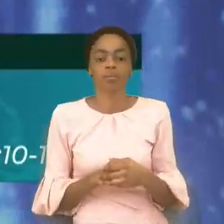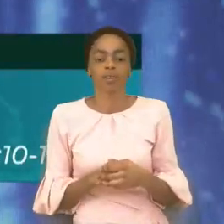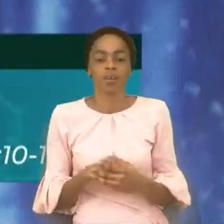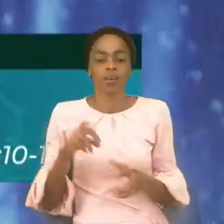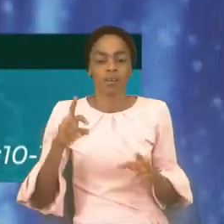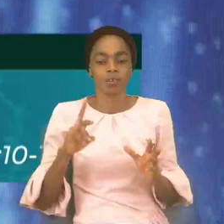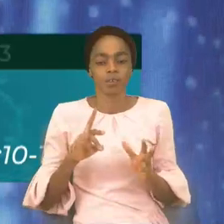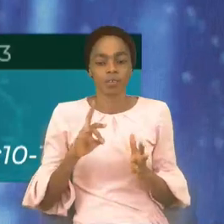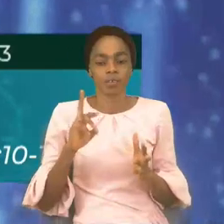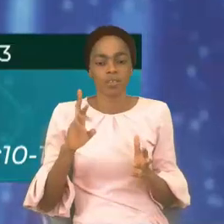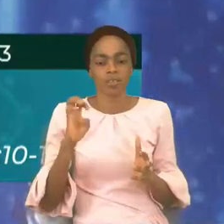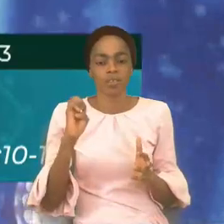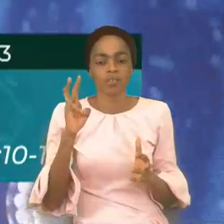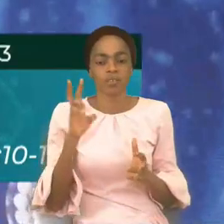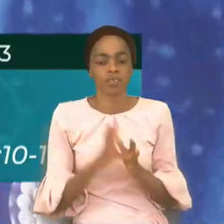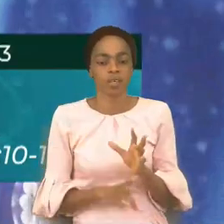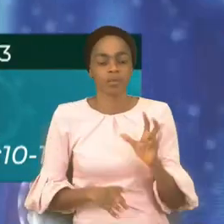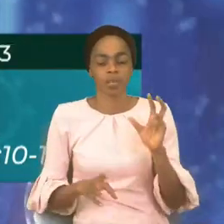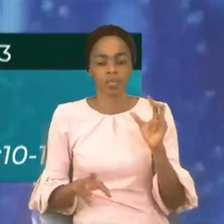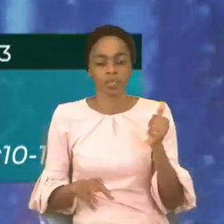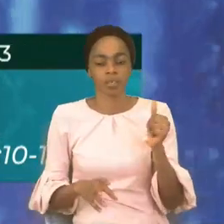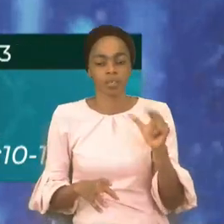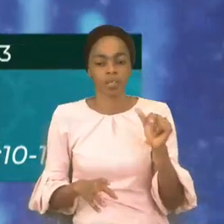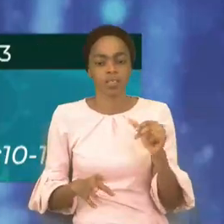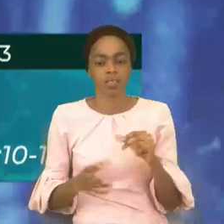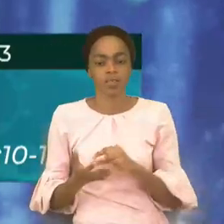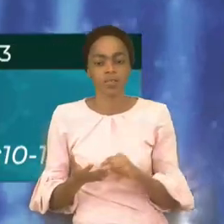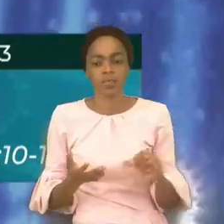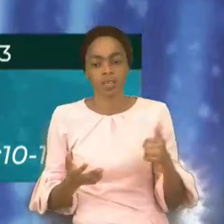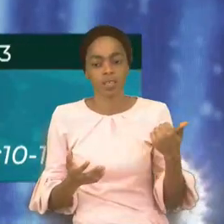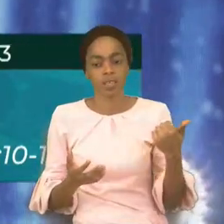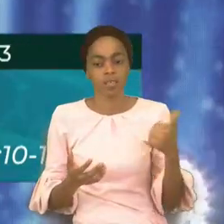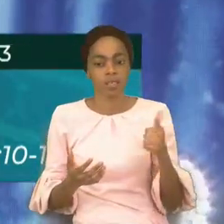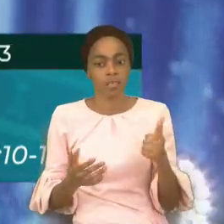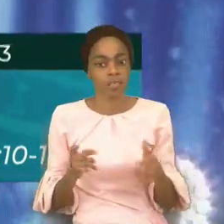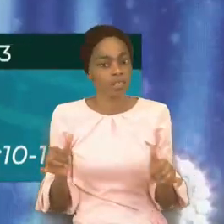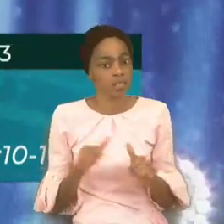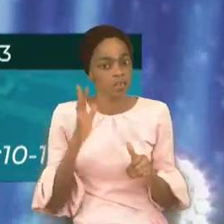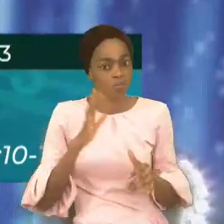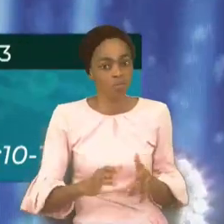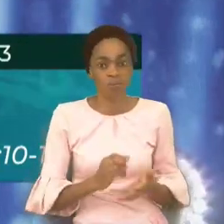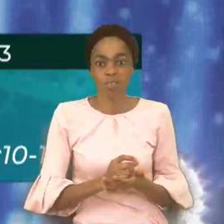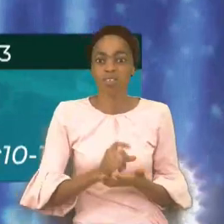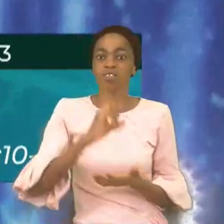10, Apocalypse 10, 14.